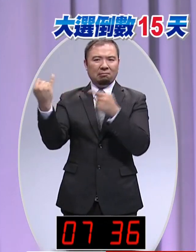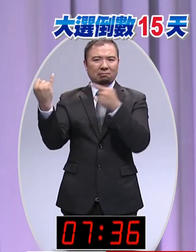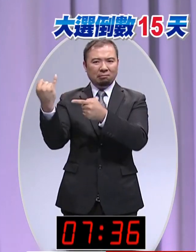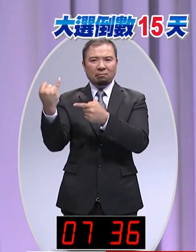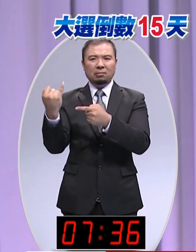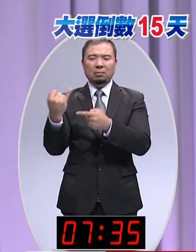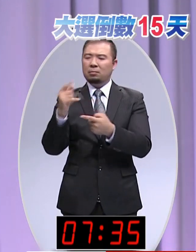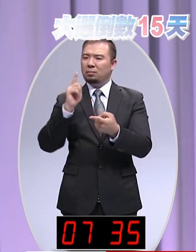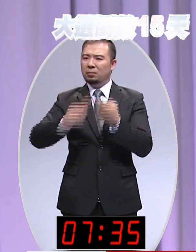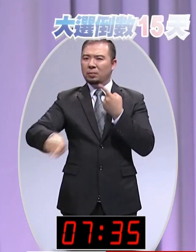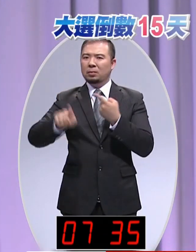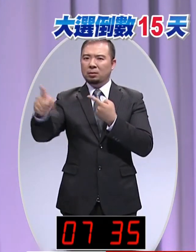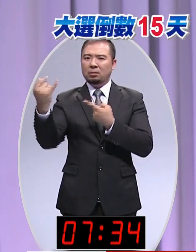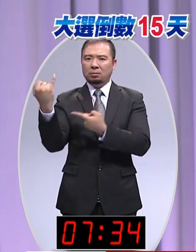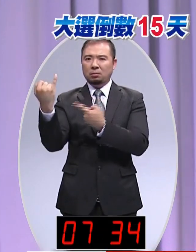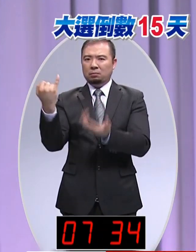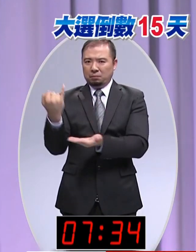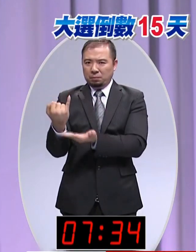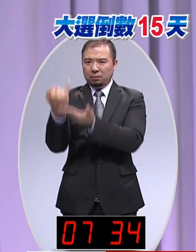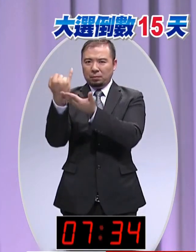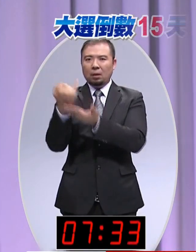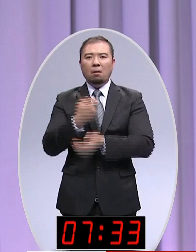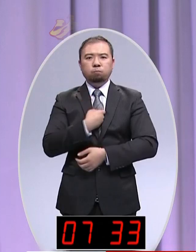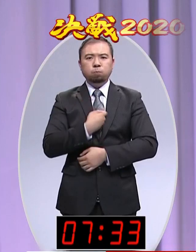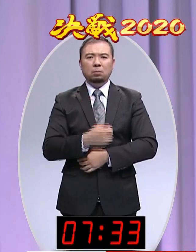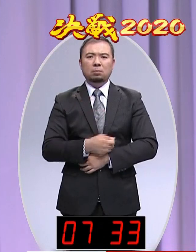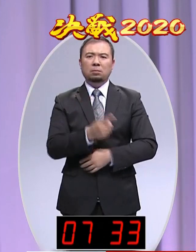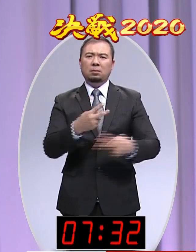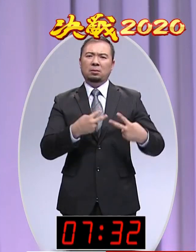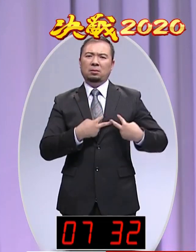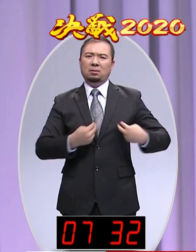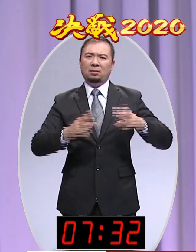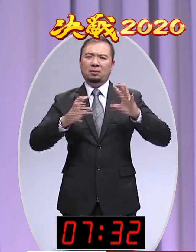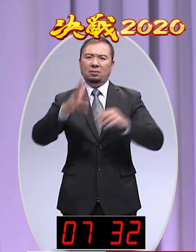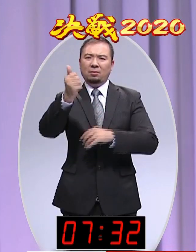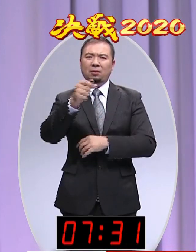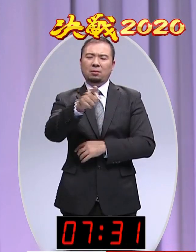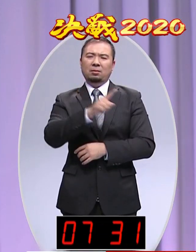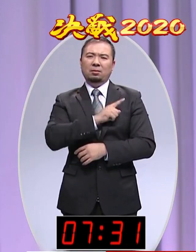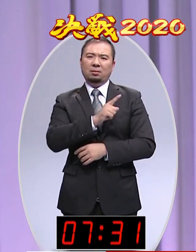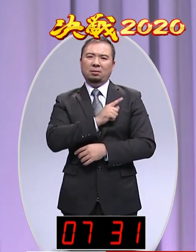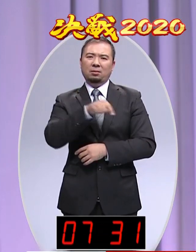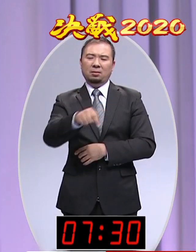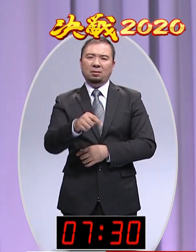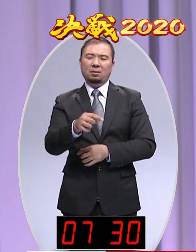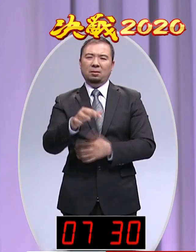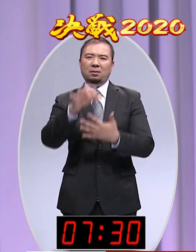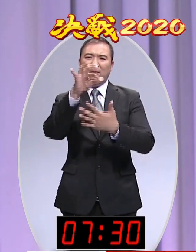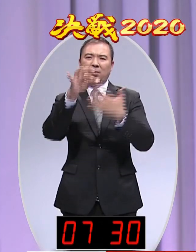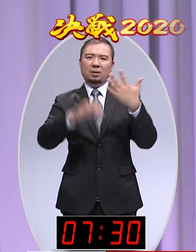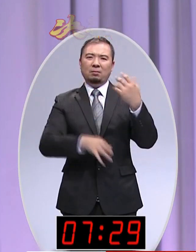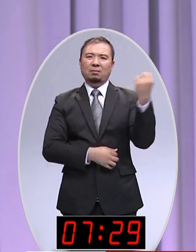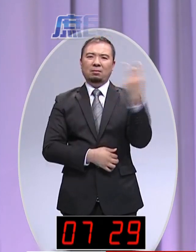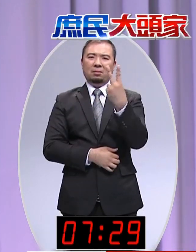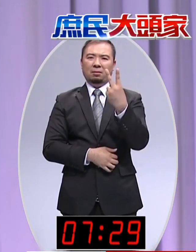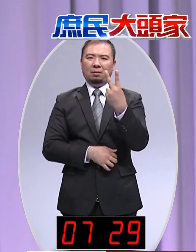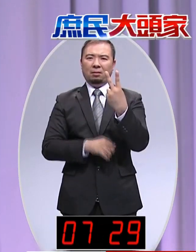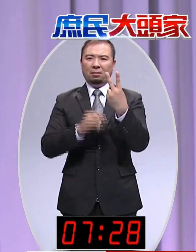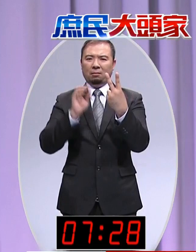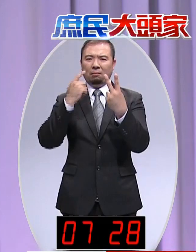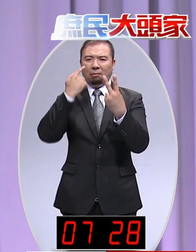尊重女性。蔡文总统太明显双重标准，强烈的护